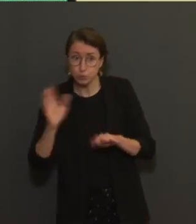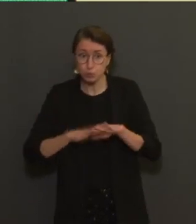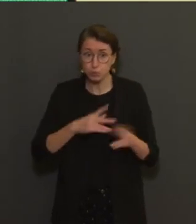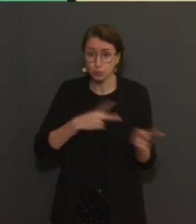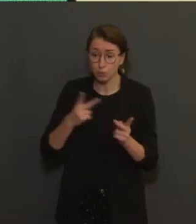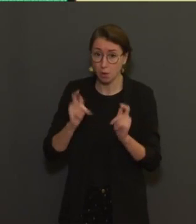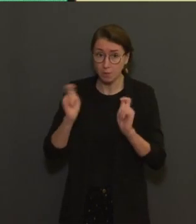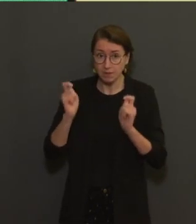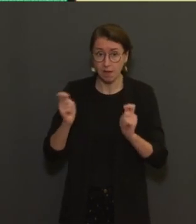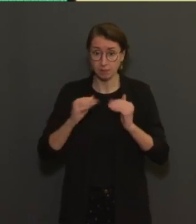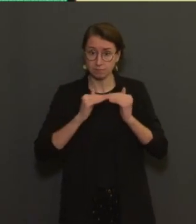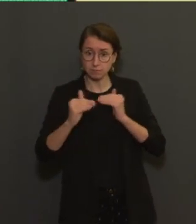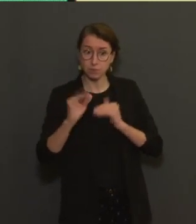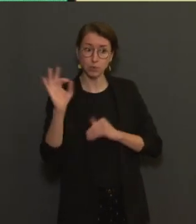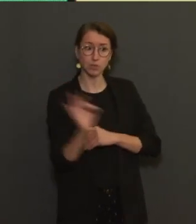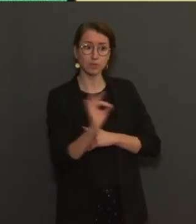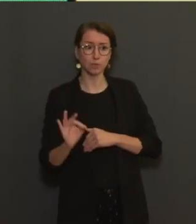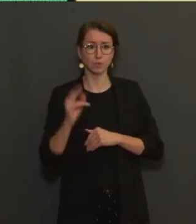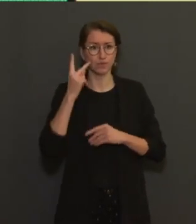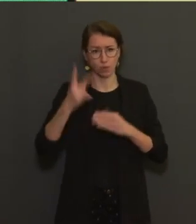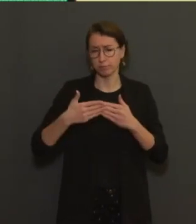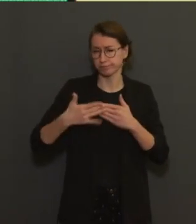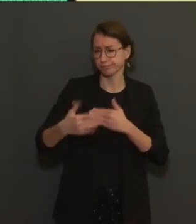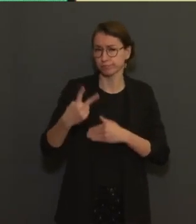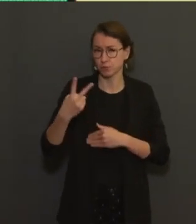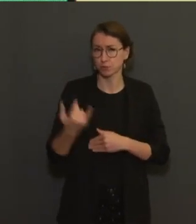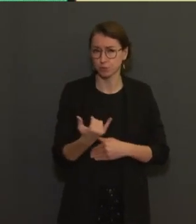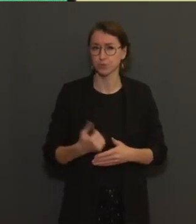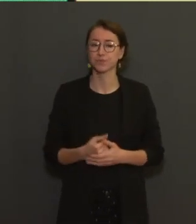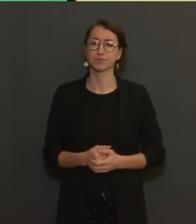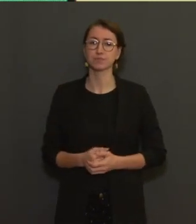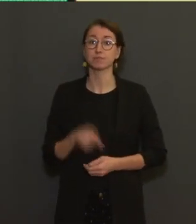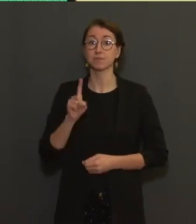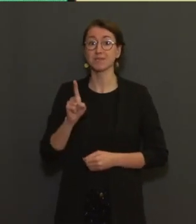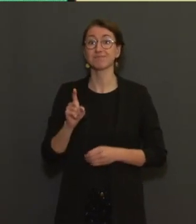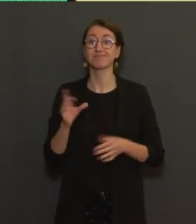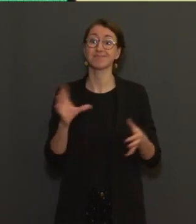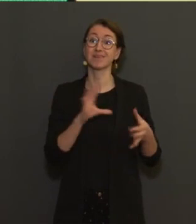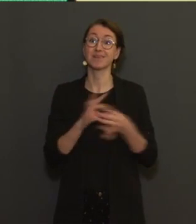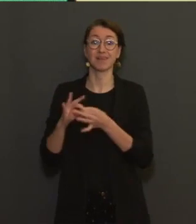Par ailleurs, les taux de mortalité continuent, eux, à augmenter et de manière importante.